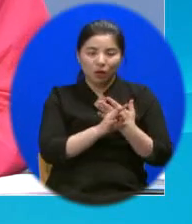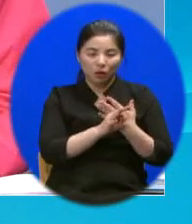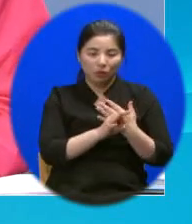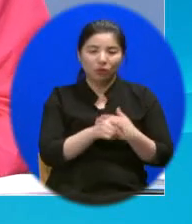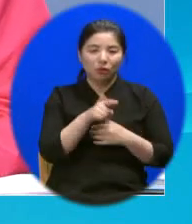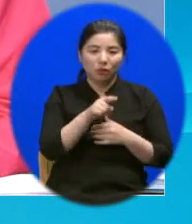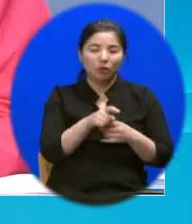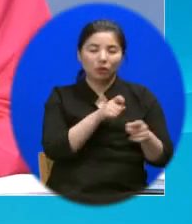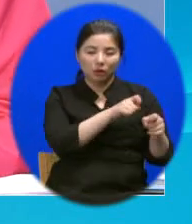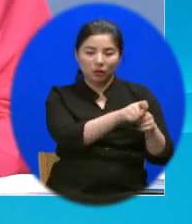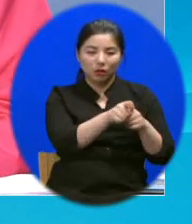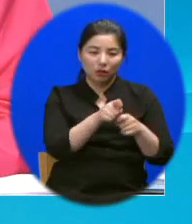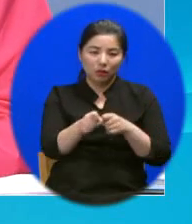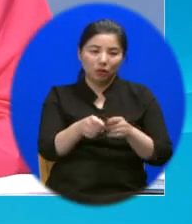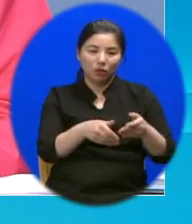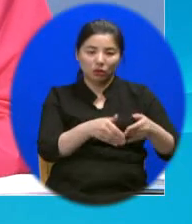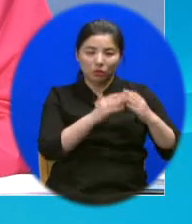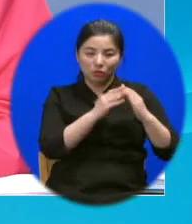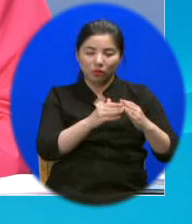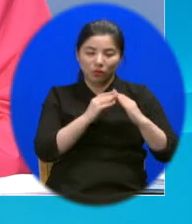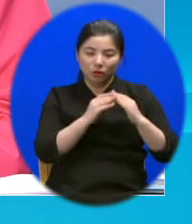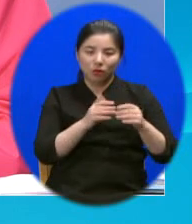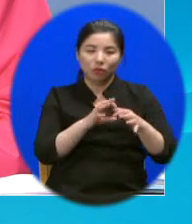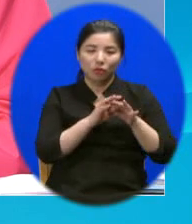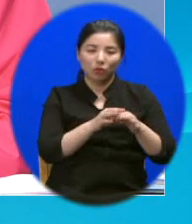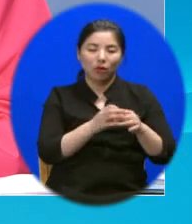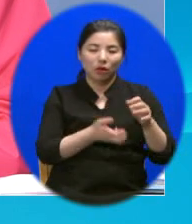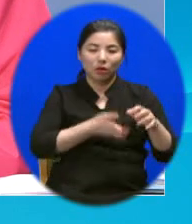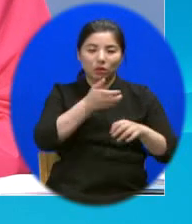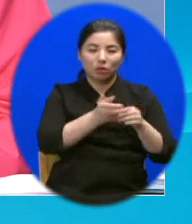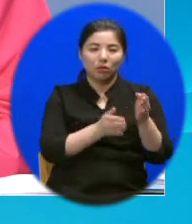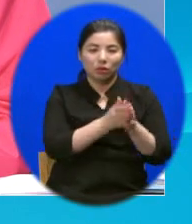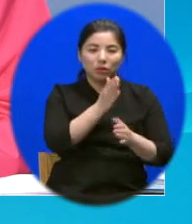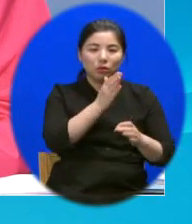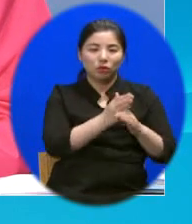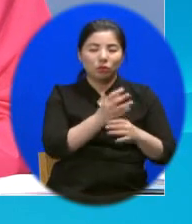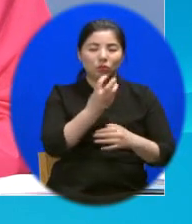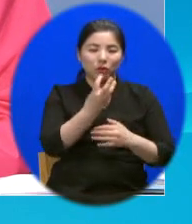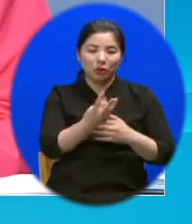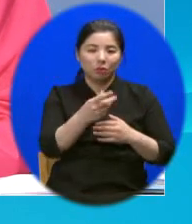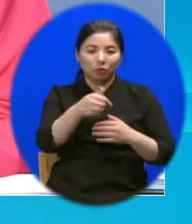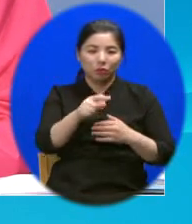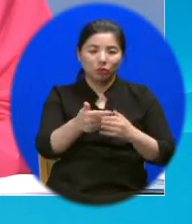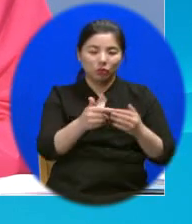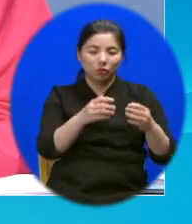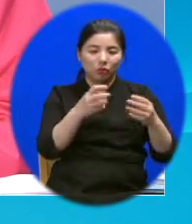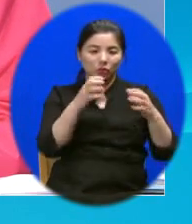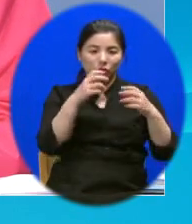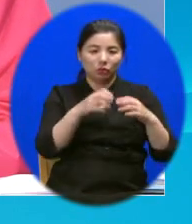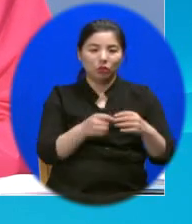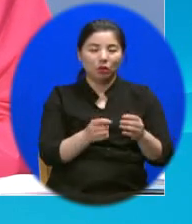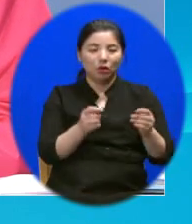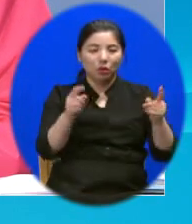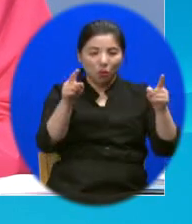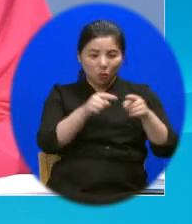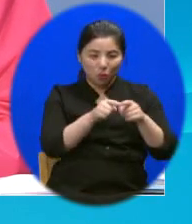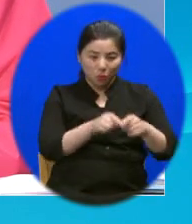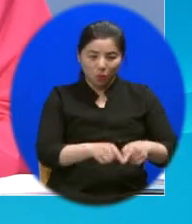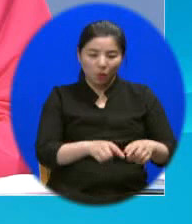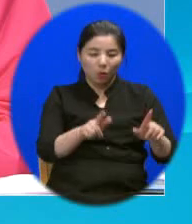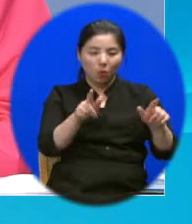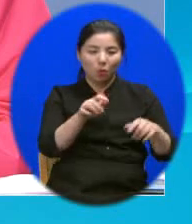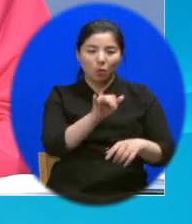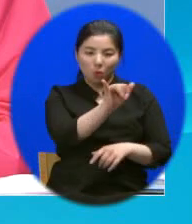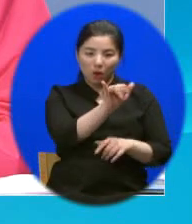기선 설치를 통해 석수 도시에서 중부 3분 관점에서 보면 이제 와 있자 로 만나는 게 되겠죠 그러면